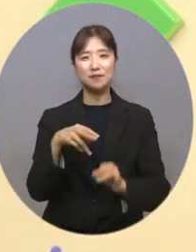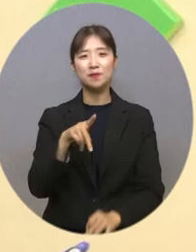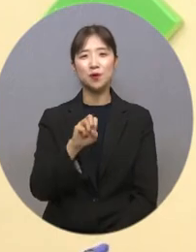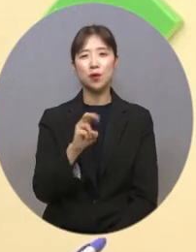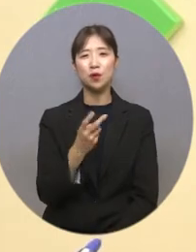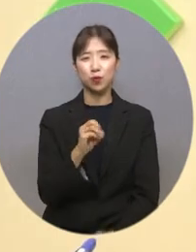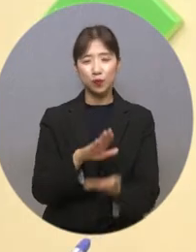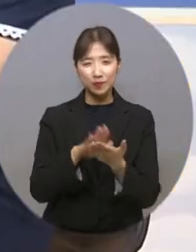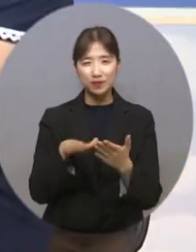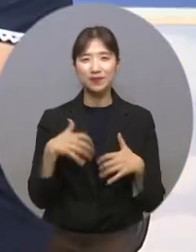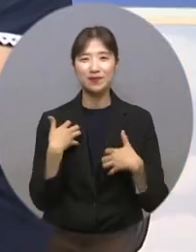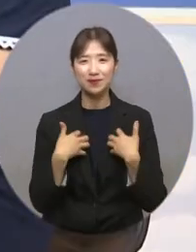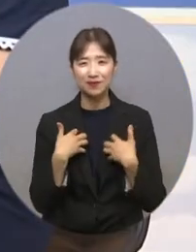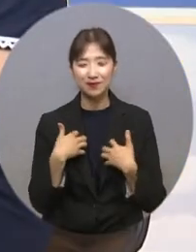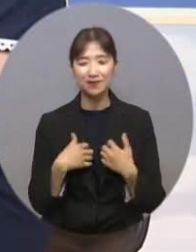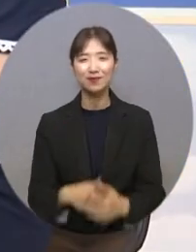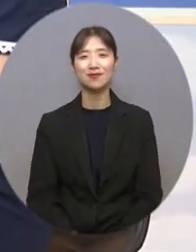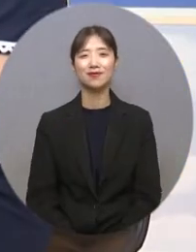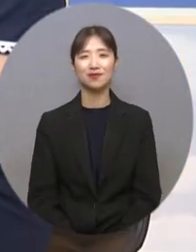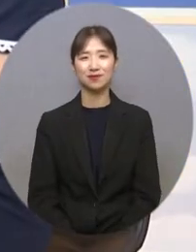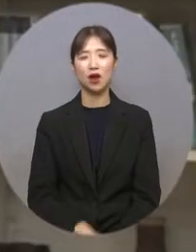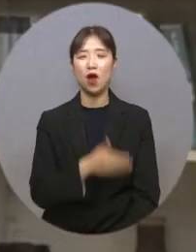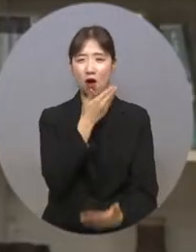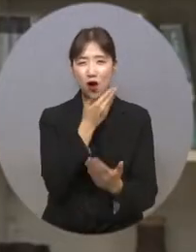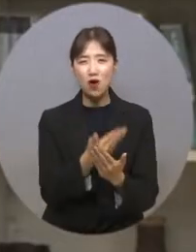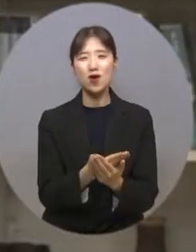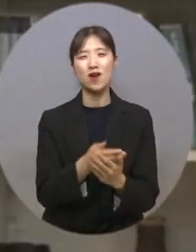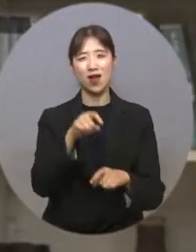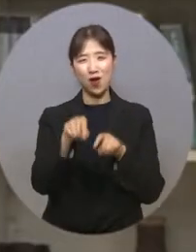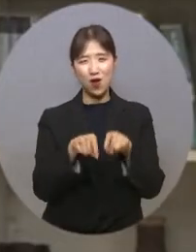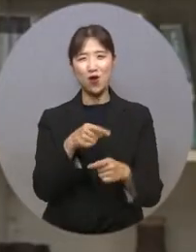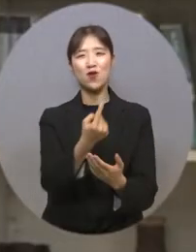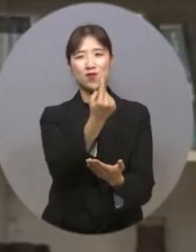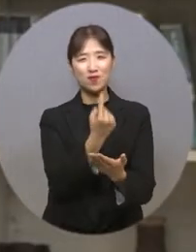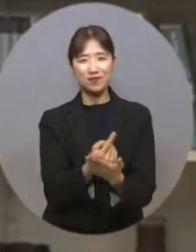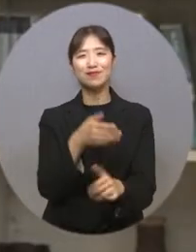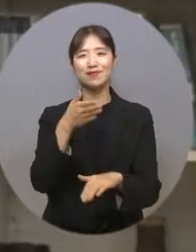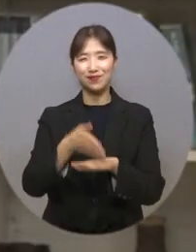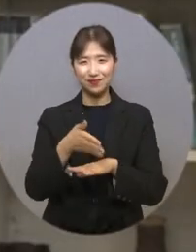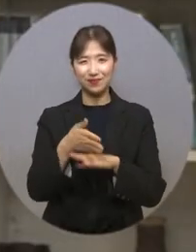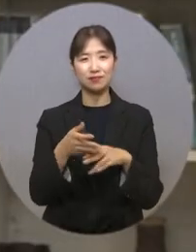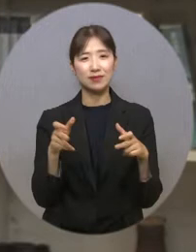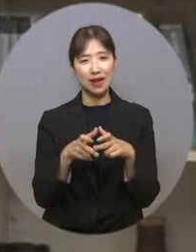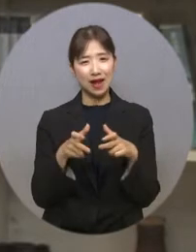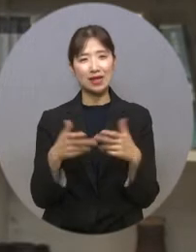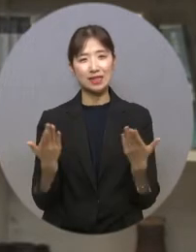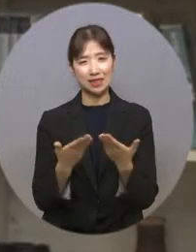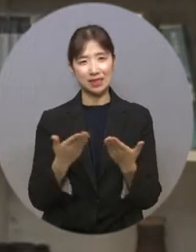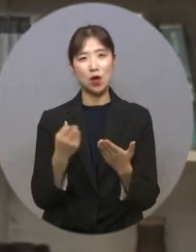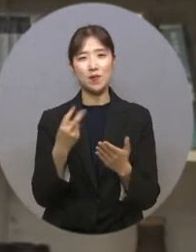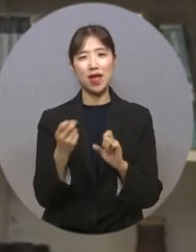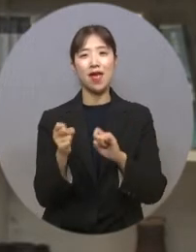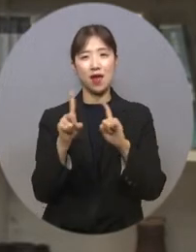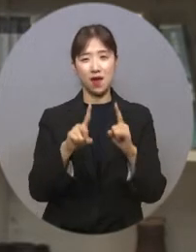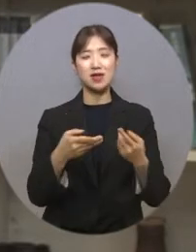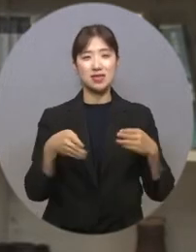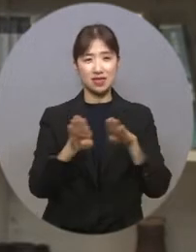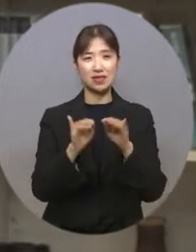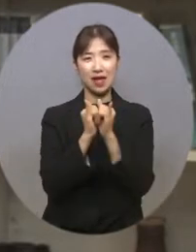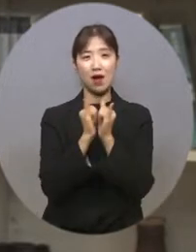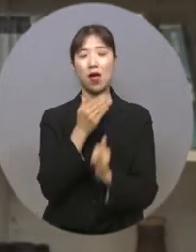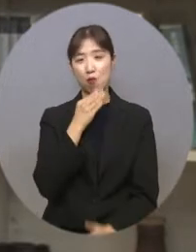반갑습니다. 네, 귀한 걸음 해주셔서 감사드립니다. 장애인 직업 재활시설,